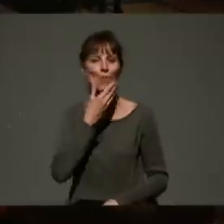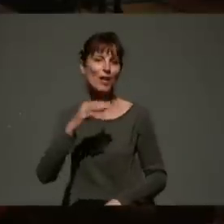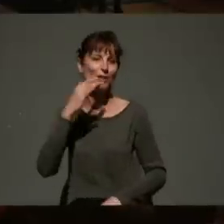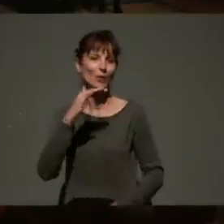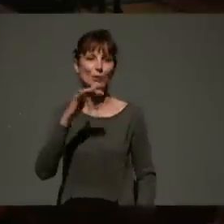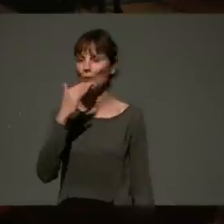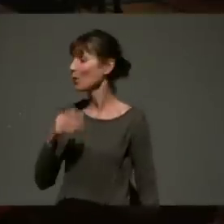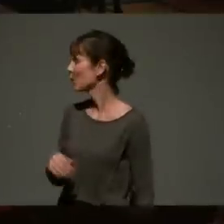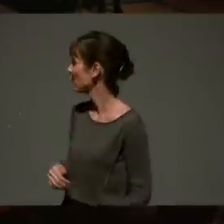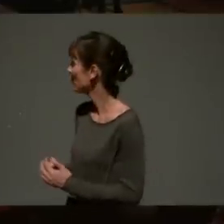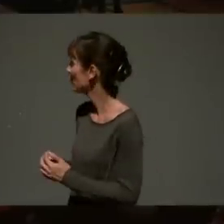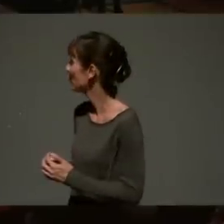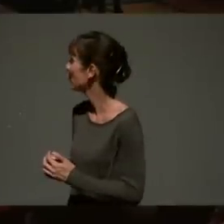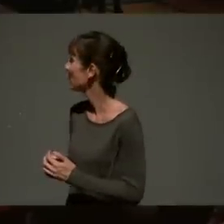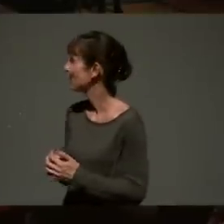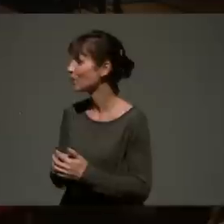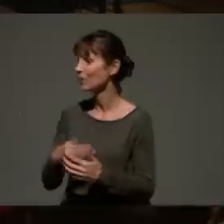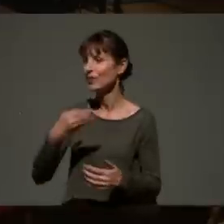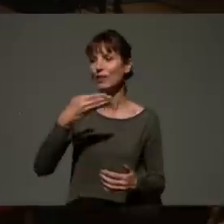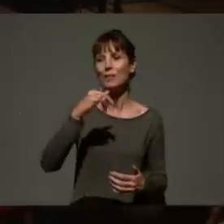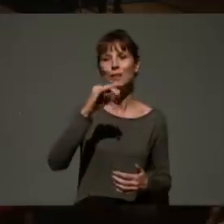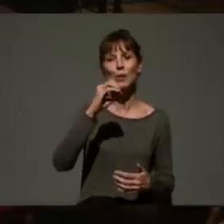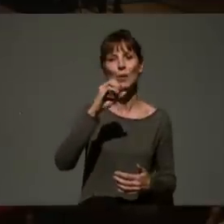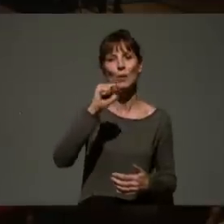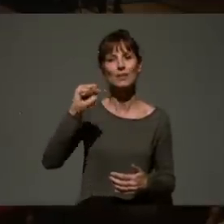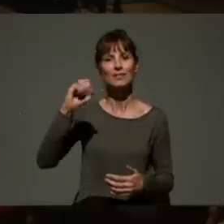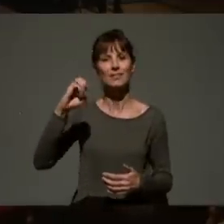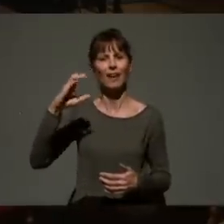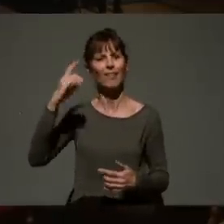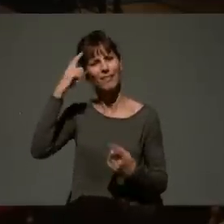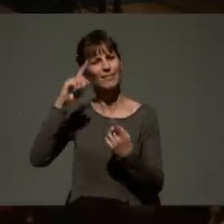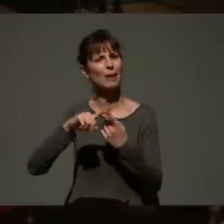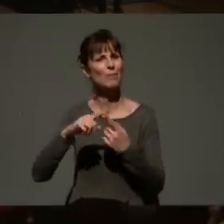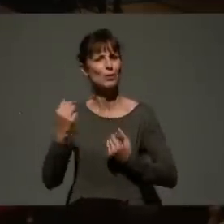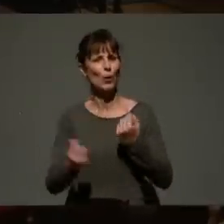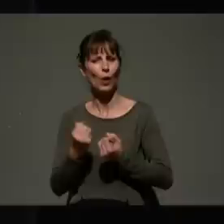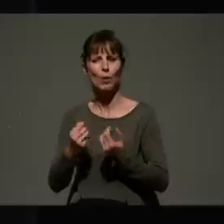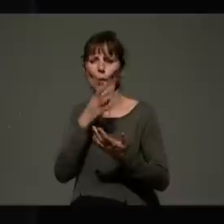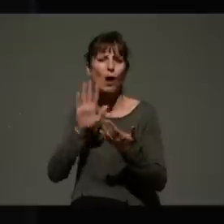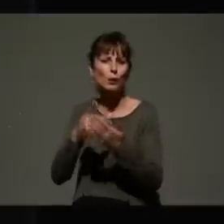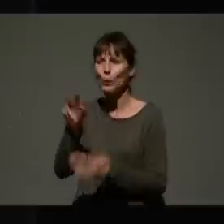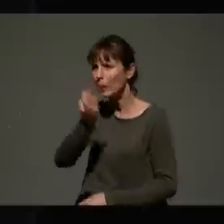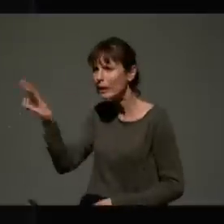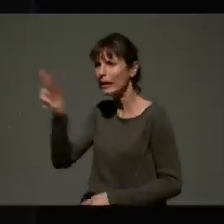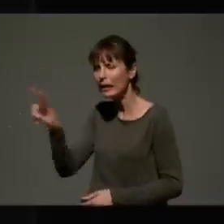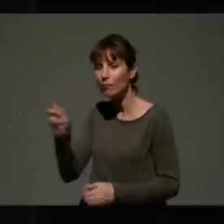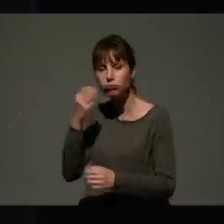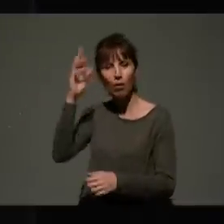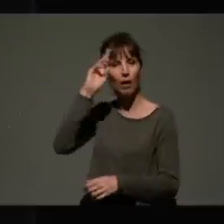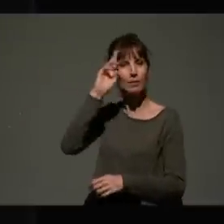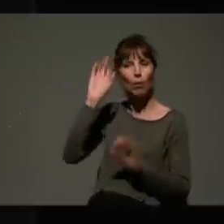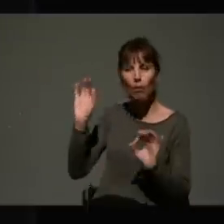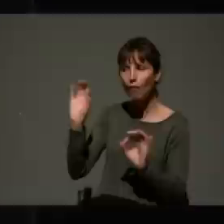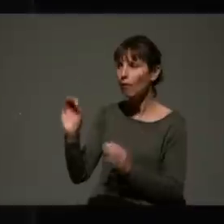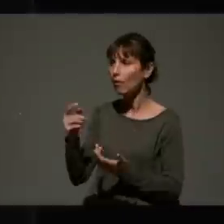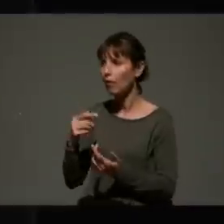cette belle chanson de Miossec sur les joggeurs, On ne va pas tout lire, mais il pose les bonnes questions.